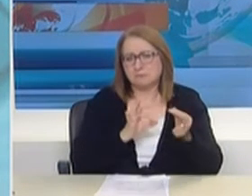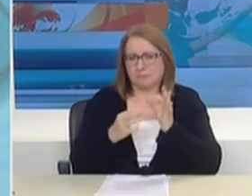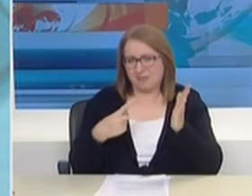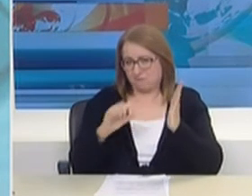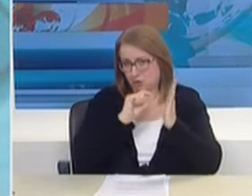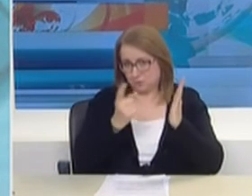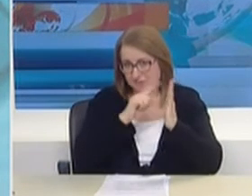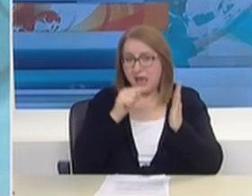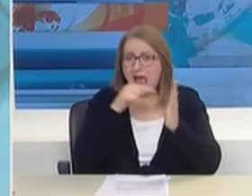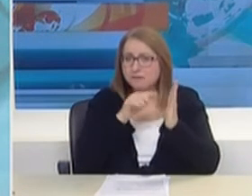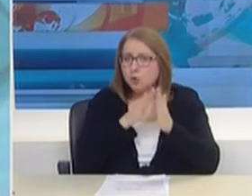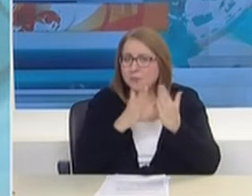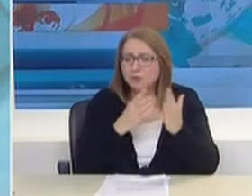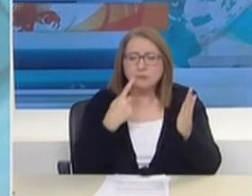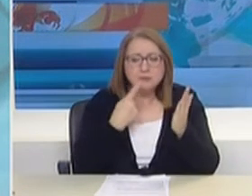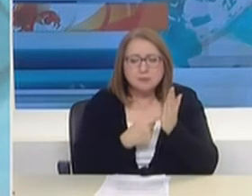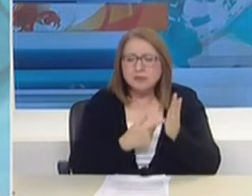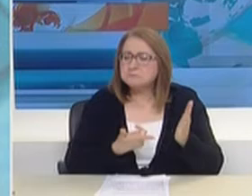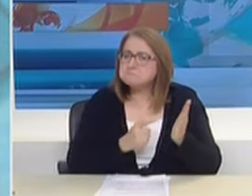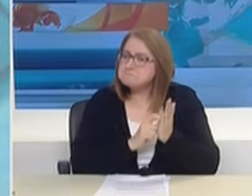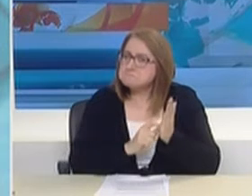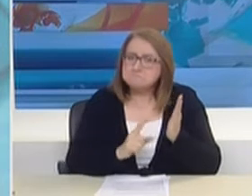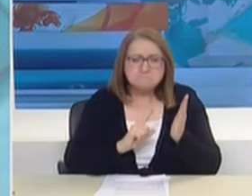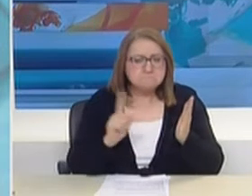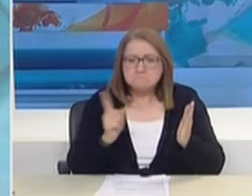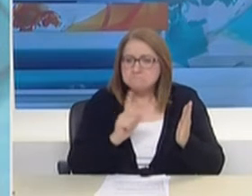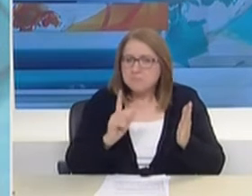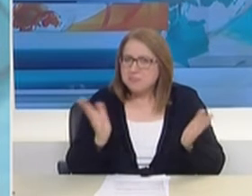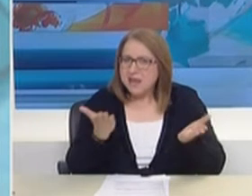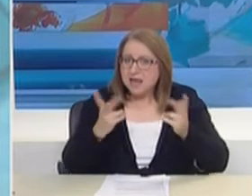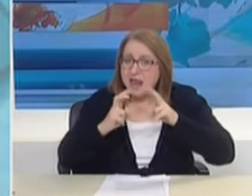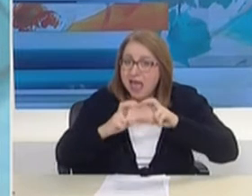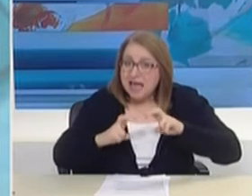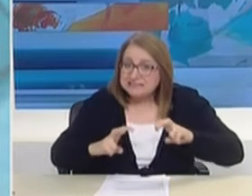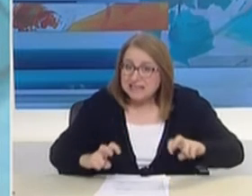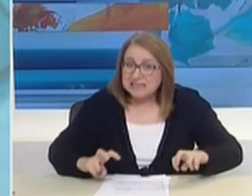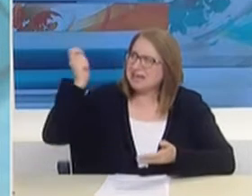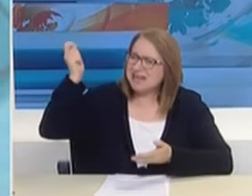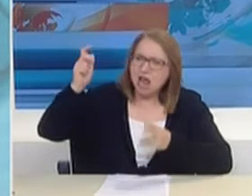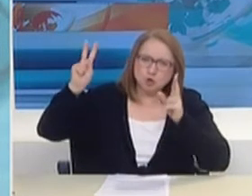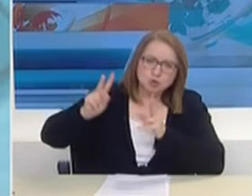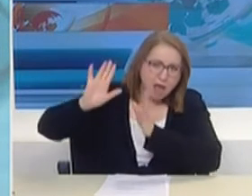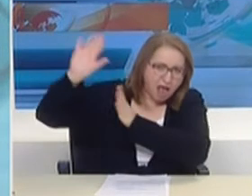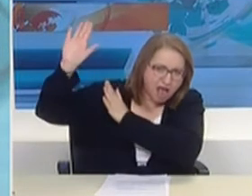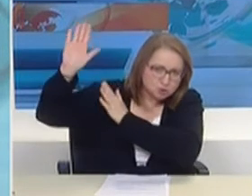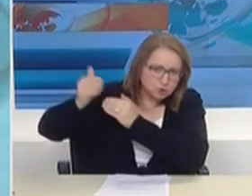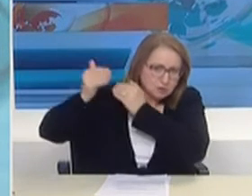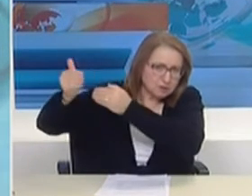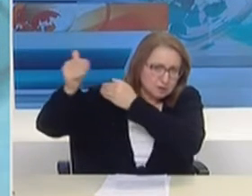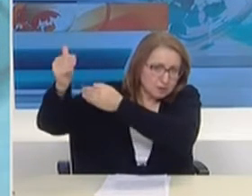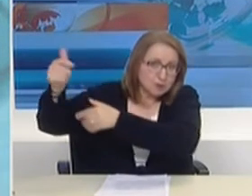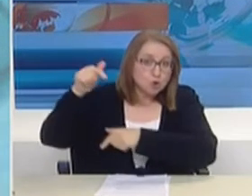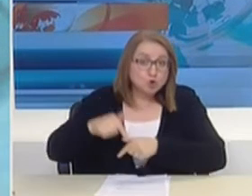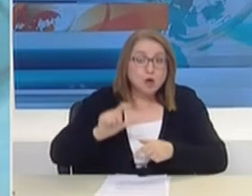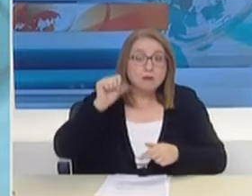λοιπόν, δεν αναγνωρίζουν μάλλον ότι δεν έγινε αυτή η απαραίτητη εξέταση για να μας προσφέρει την απόδειξη. Άρα, λοιπόν, προς το παρόν δεν υπάρχει